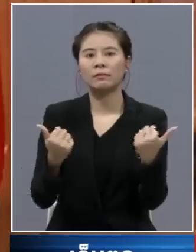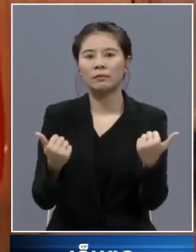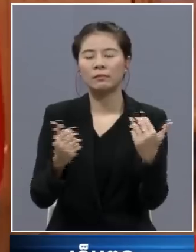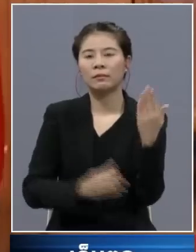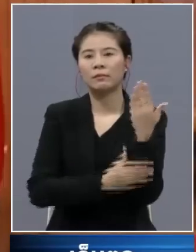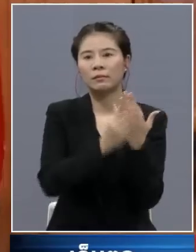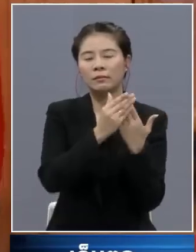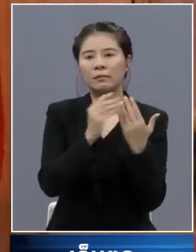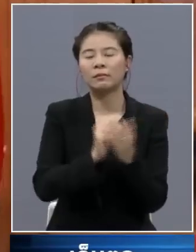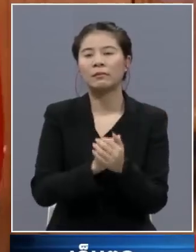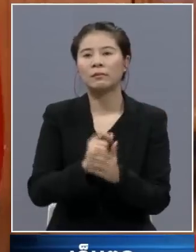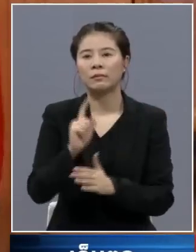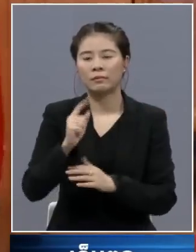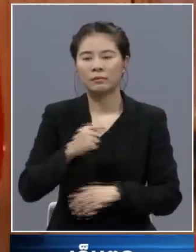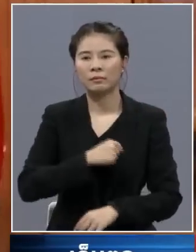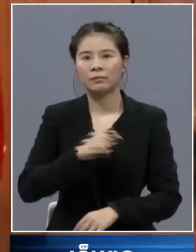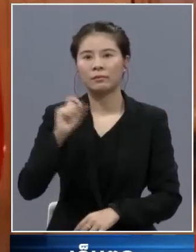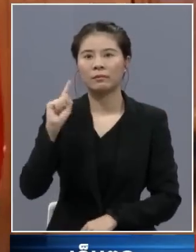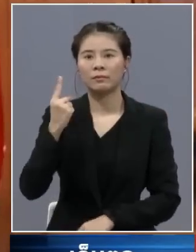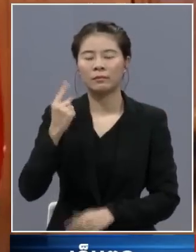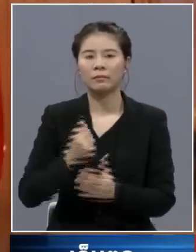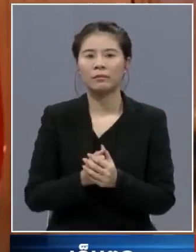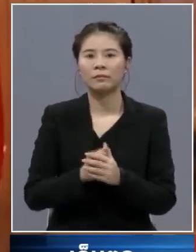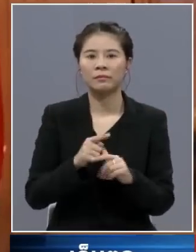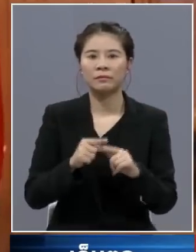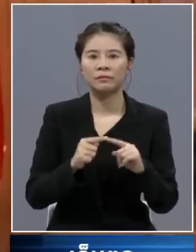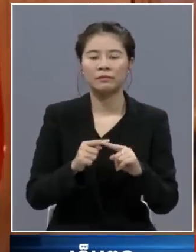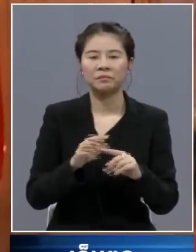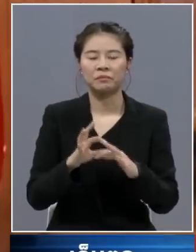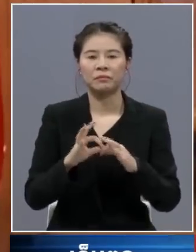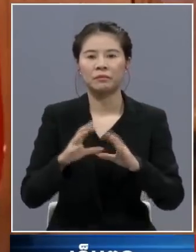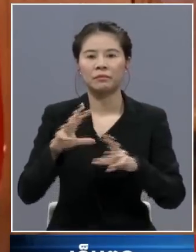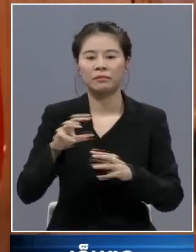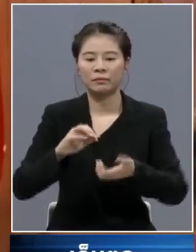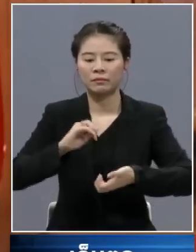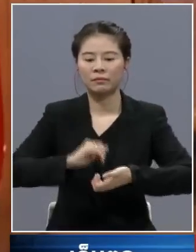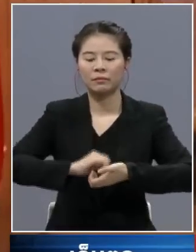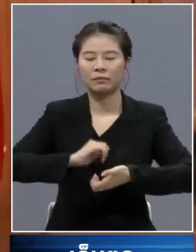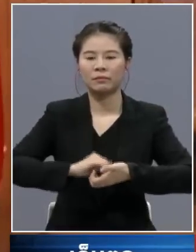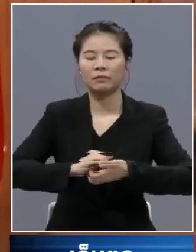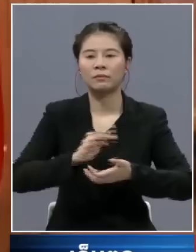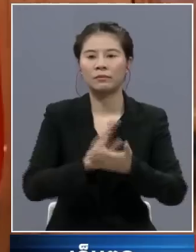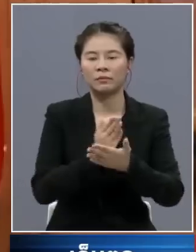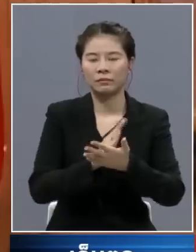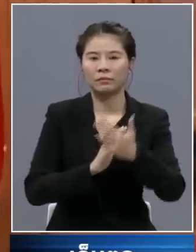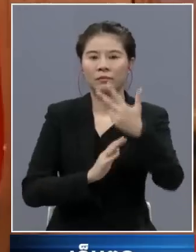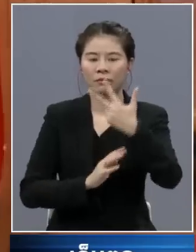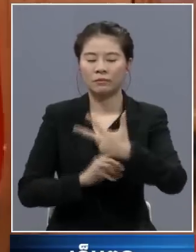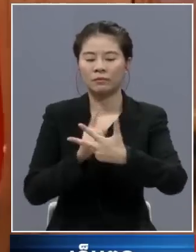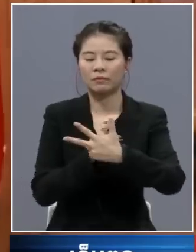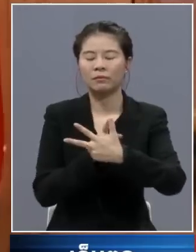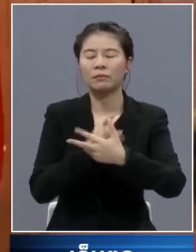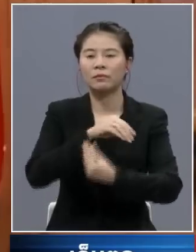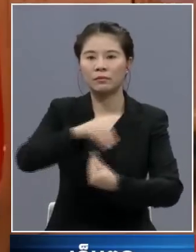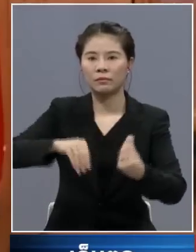ใหม่จะสามารถฟื้นฟูเศรษฐกิจได้นะครับโดยพิจารณาจากเนื้อหาของ MOU เนี่ยจะแบ่งออกเป็น3มิติด้วยกันมิติด้านเศรษฐ